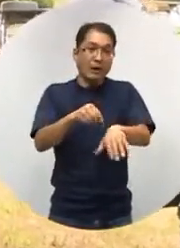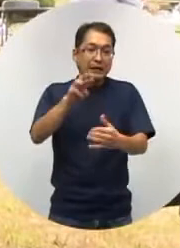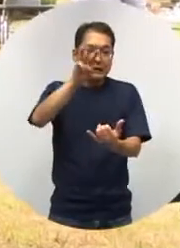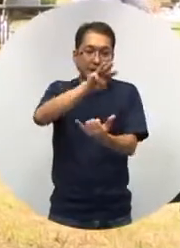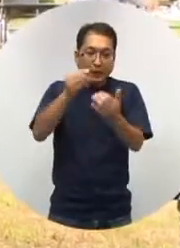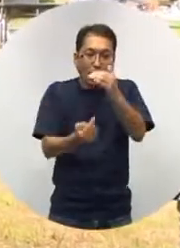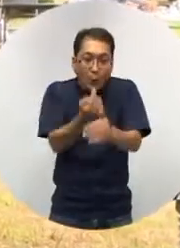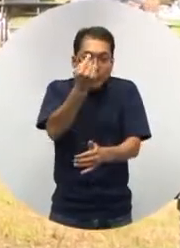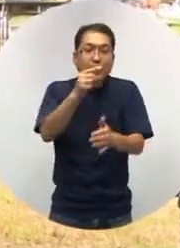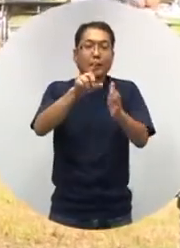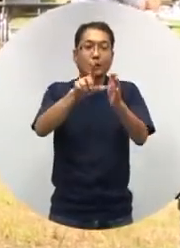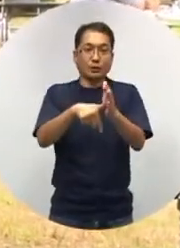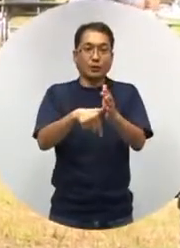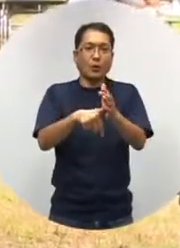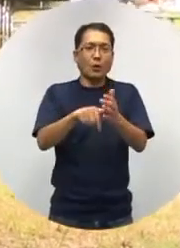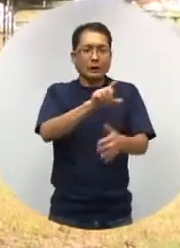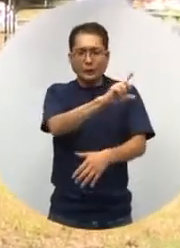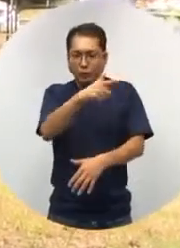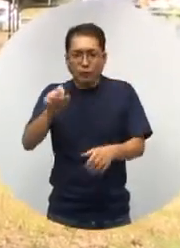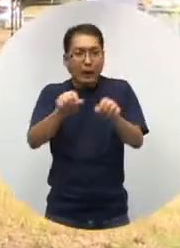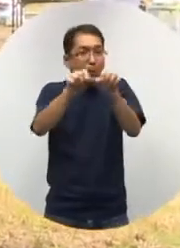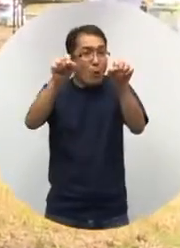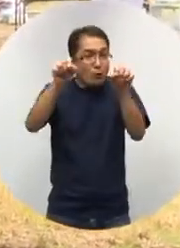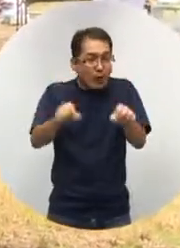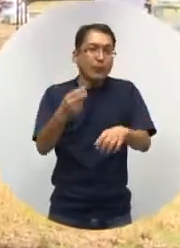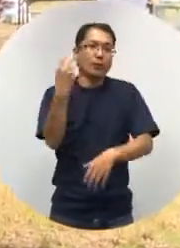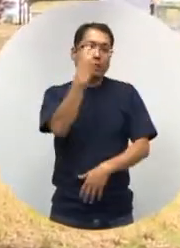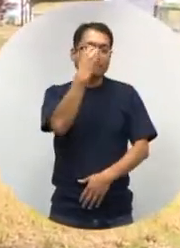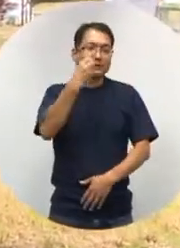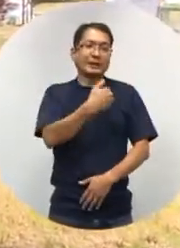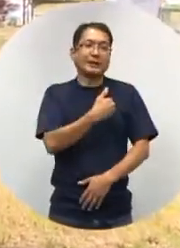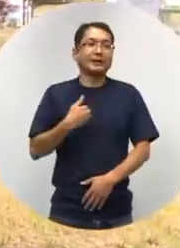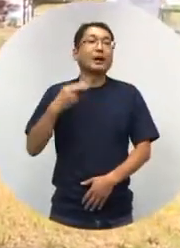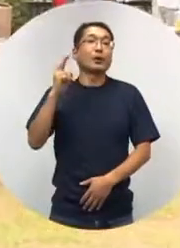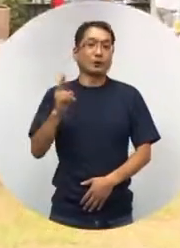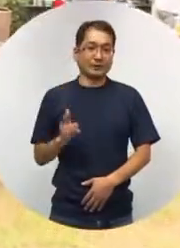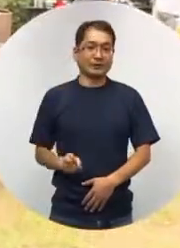時のためのさまざまな問題点も確認できたようです。